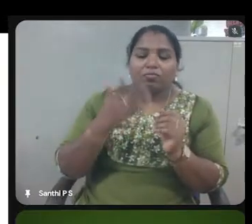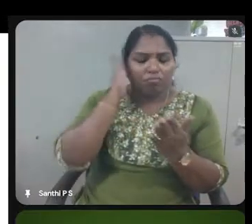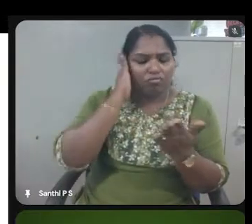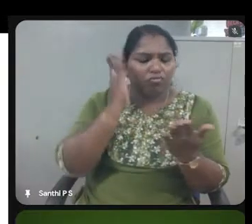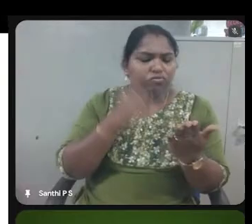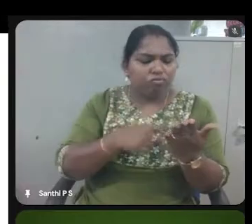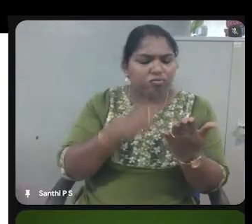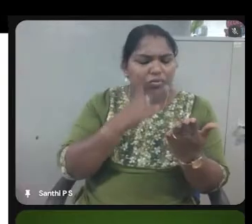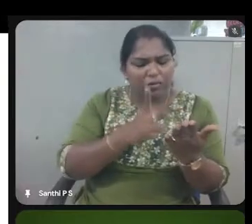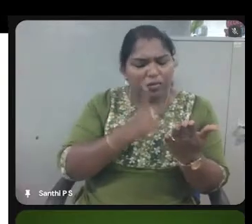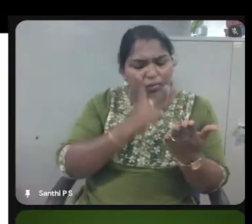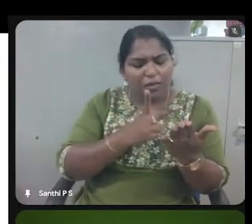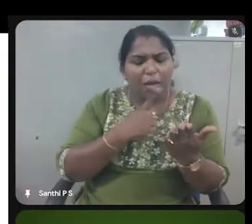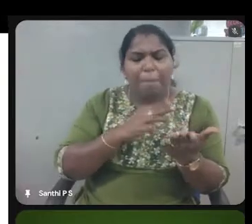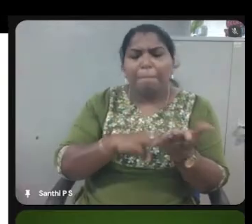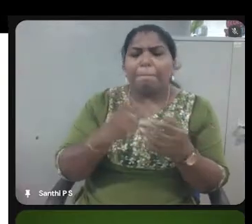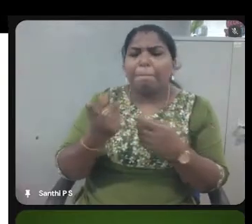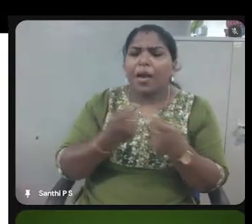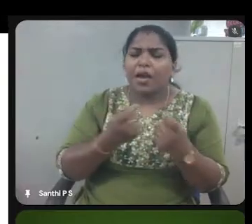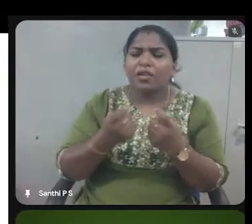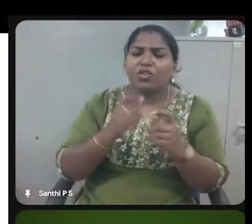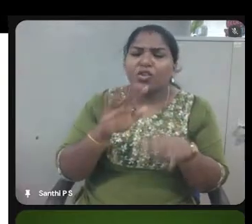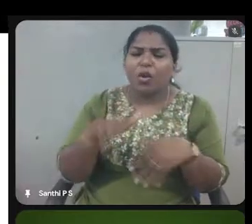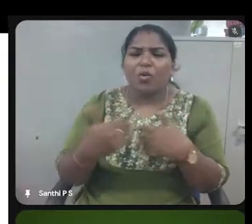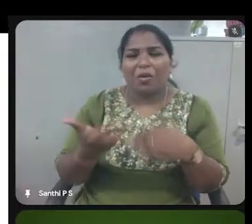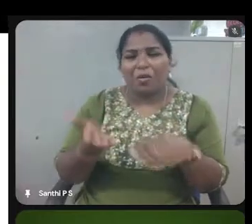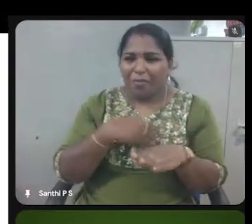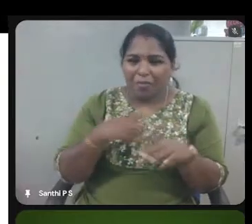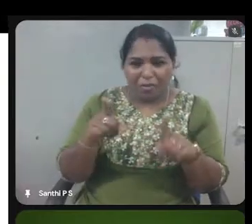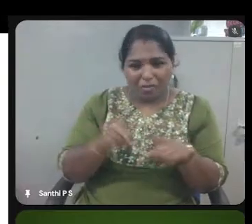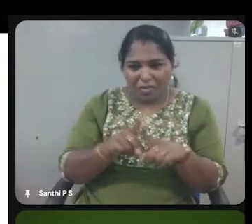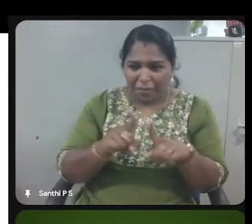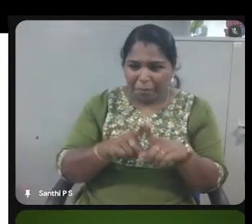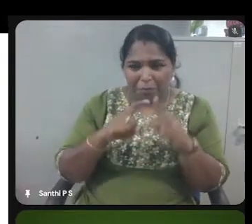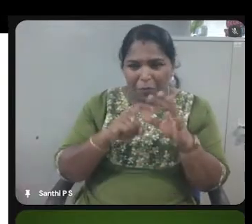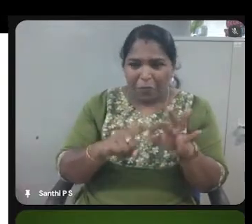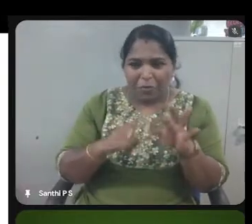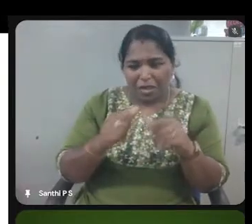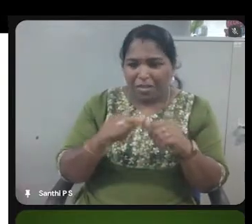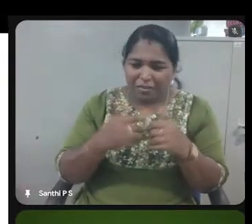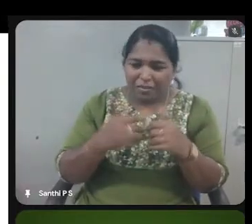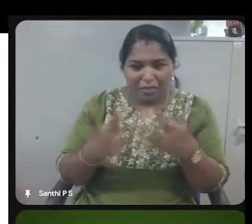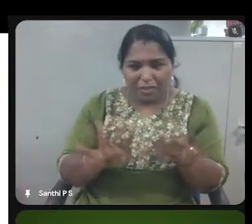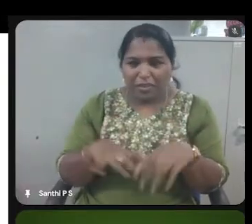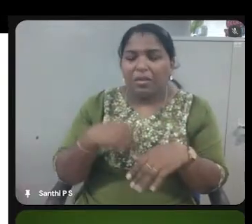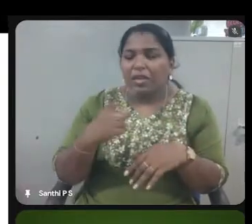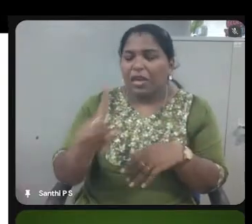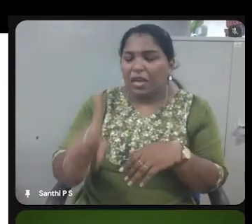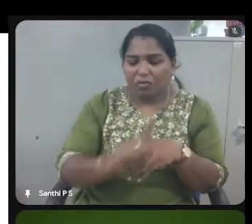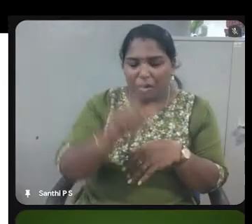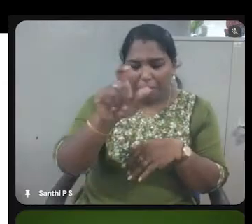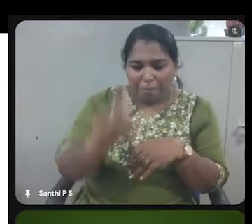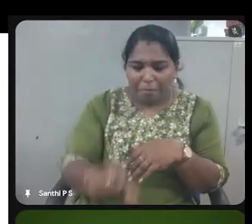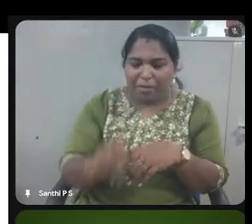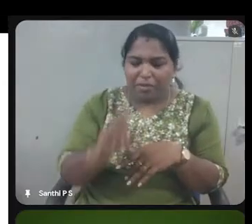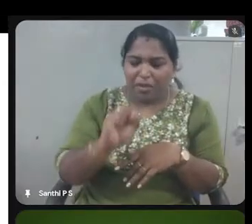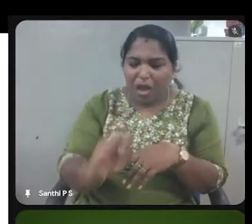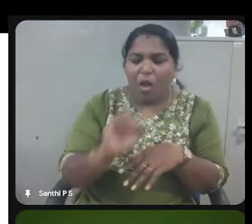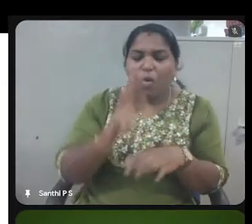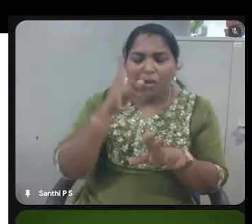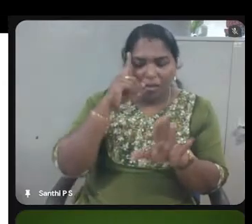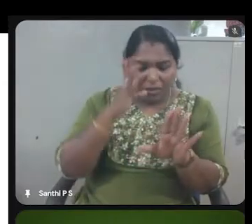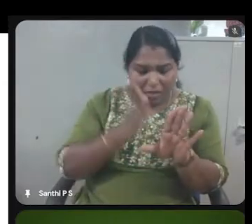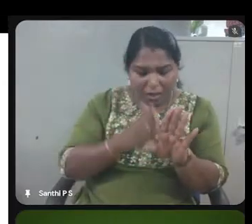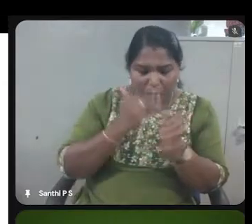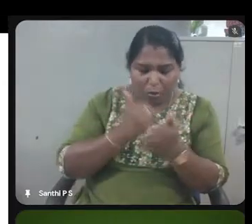എന്നുള്ളതാണ്. അതൊരു അത് ഈ സിമിലർ ലൈൻസിലുള്ള നമ്മൾ ആൻസർ ചെയ്ത് കഴിഞ്ഞു. ഇതെല്ലാം ഒരു ഇൻഡിവിജ്വൽ ആയിട്ട് അറ്റൻഡ് ചെയ്ത ഒരു സൈക്കോളജിക്കൽ